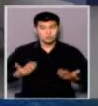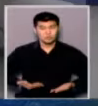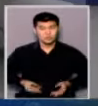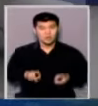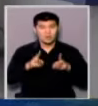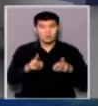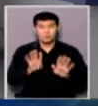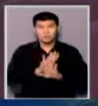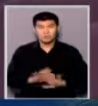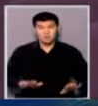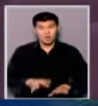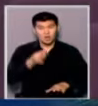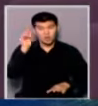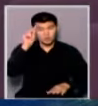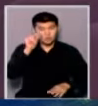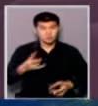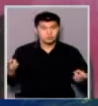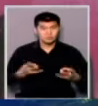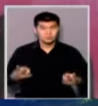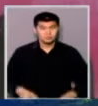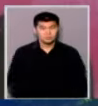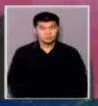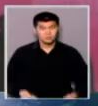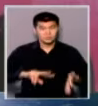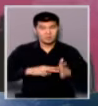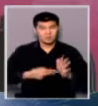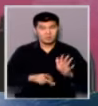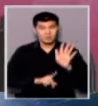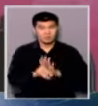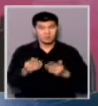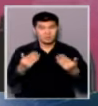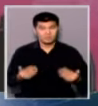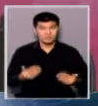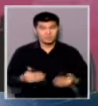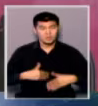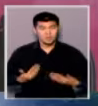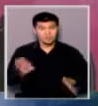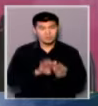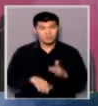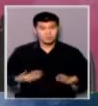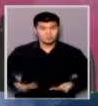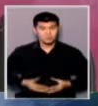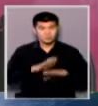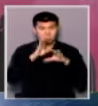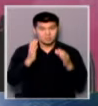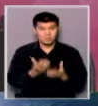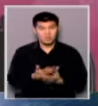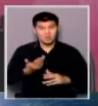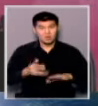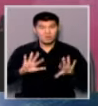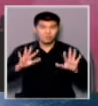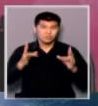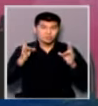қауіп төндірмеу үшін сауатты болғандары абзал. Жобаның мақсаты өмір қауіпсіздігін сақтай отырып, оқыс